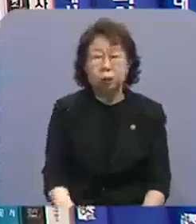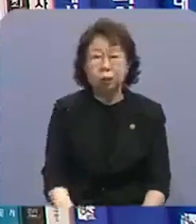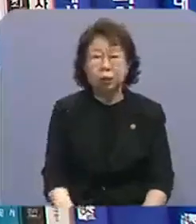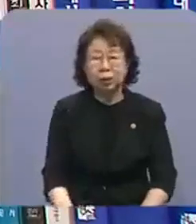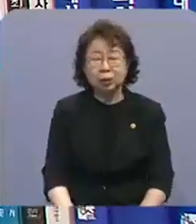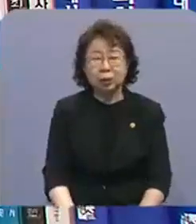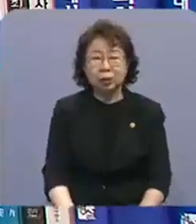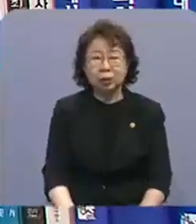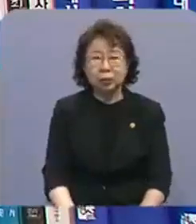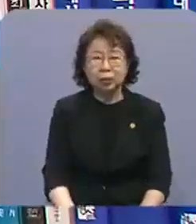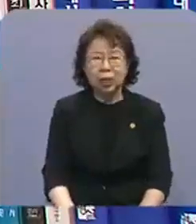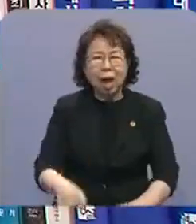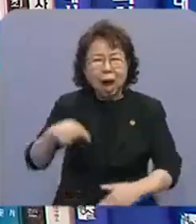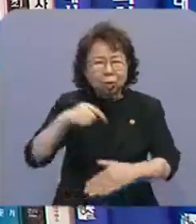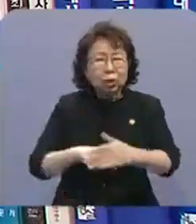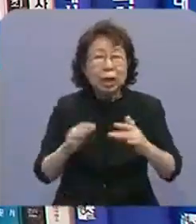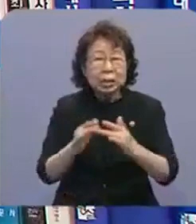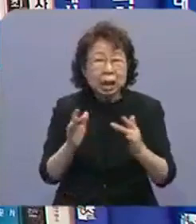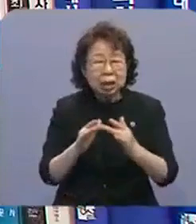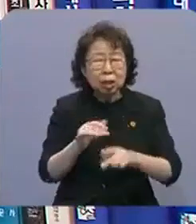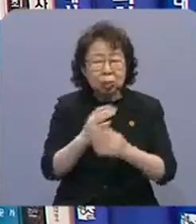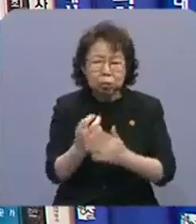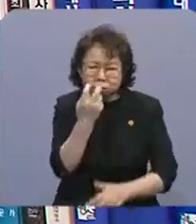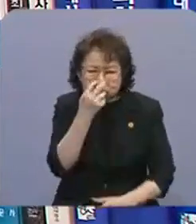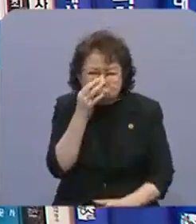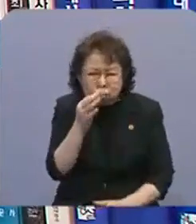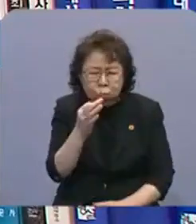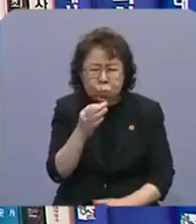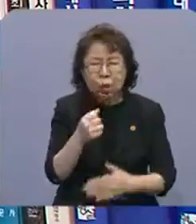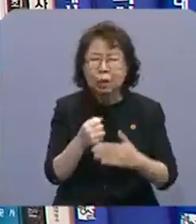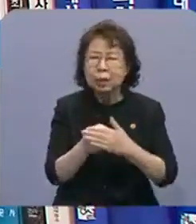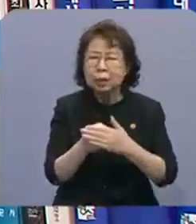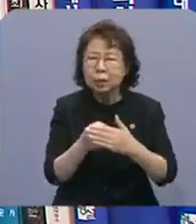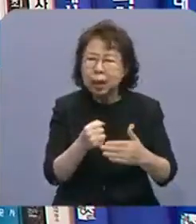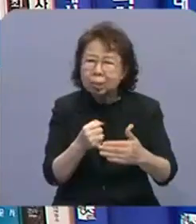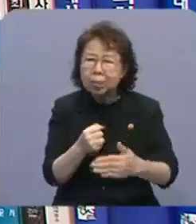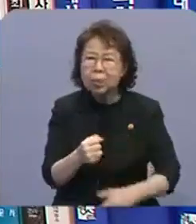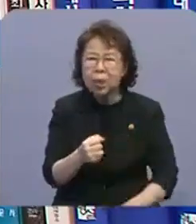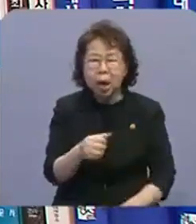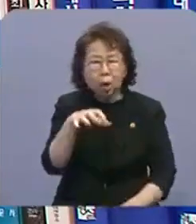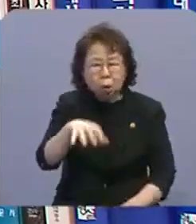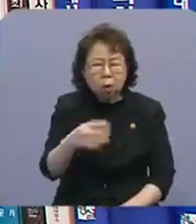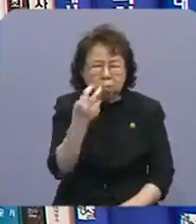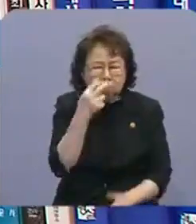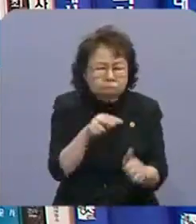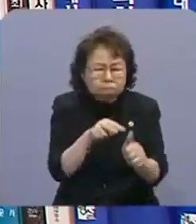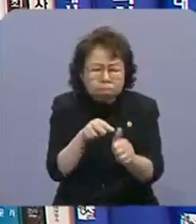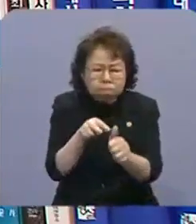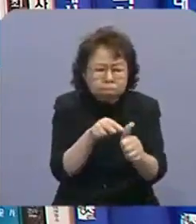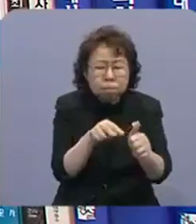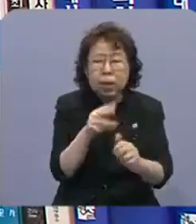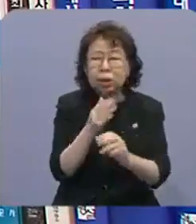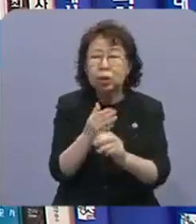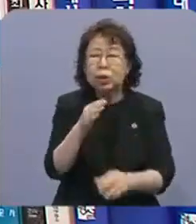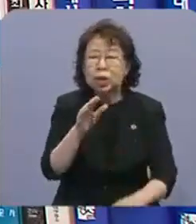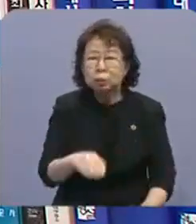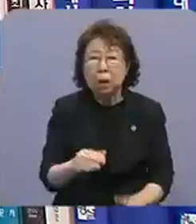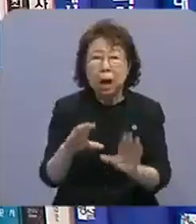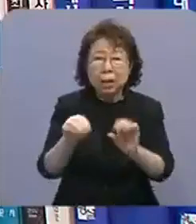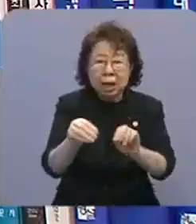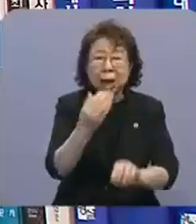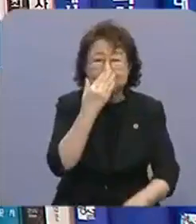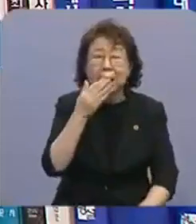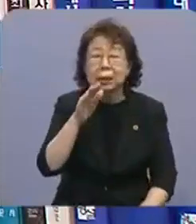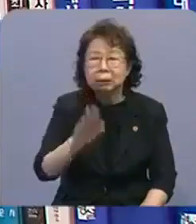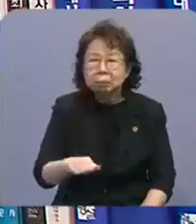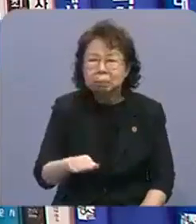터는 뭐 상시적인 모니터링을 통해서 너 그 위치를 추적하고 어 이걸 차장을 시킬 수